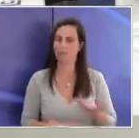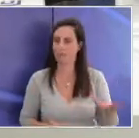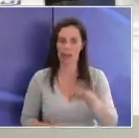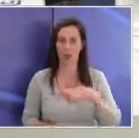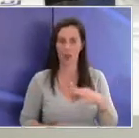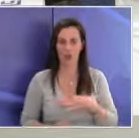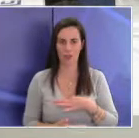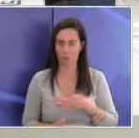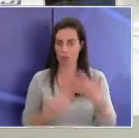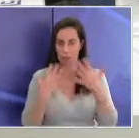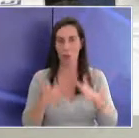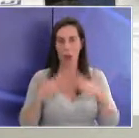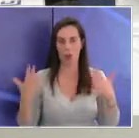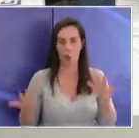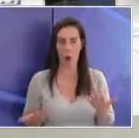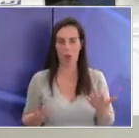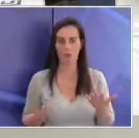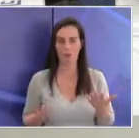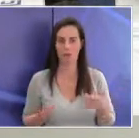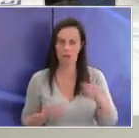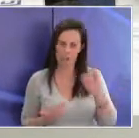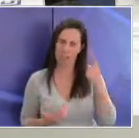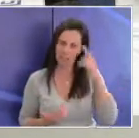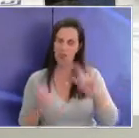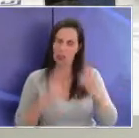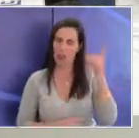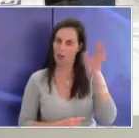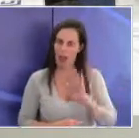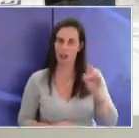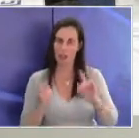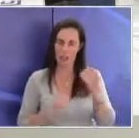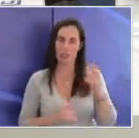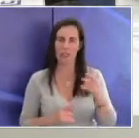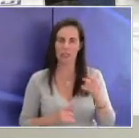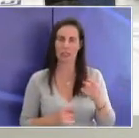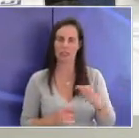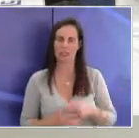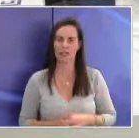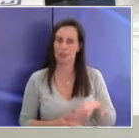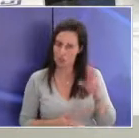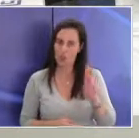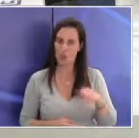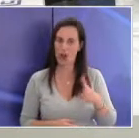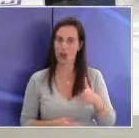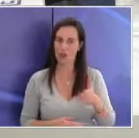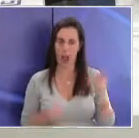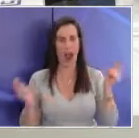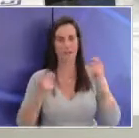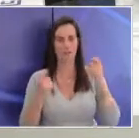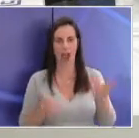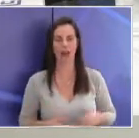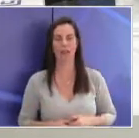מסביבנו. הדרמה הפוליטית, זה היה צפוי, אבל עדיין כשזה קורה, יש איזושהי הפתעה,